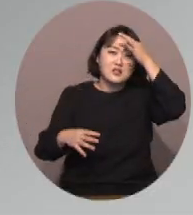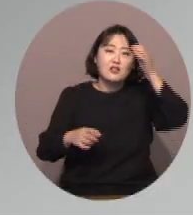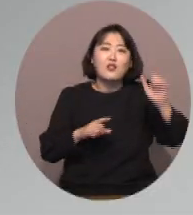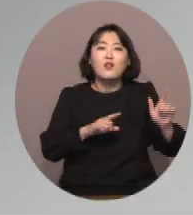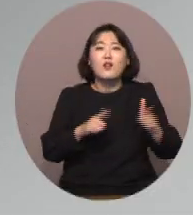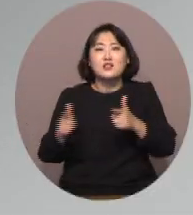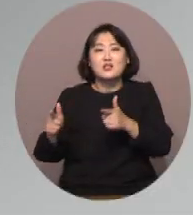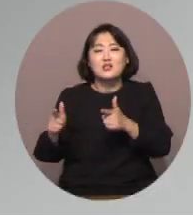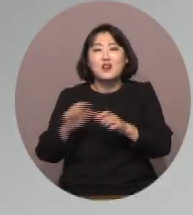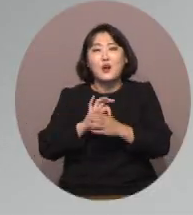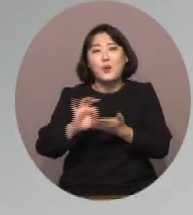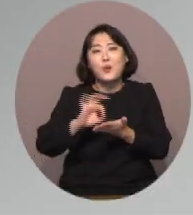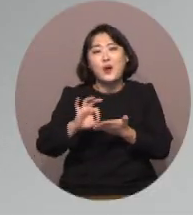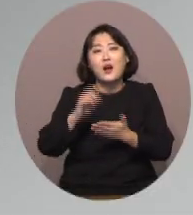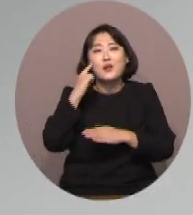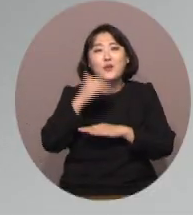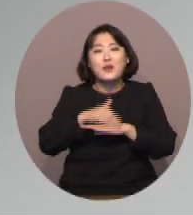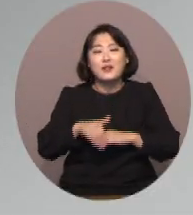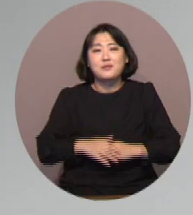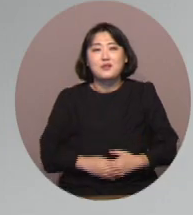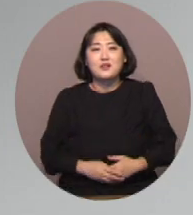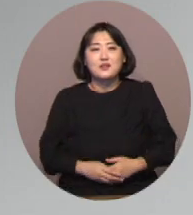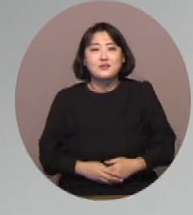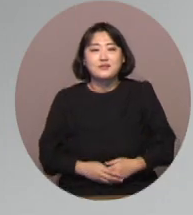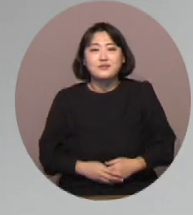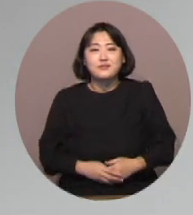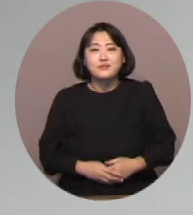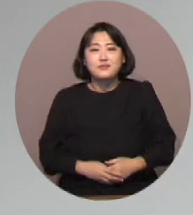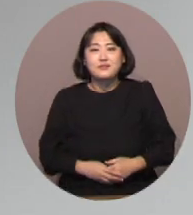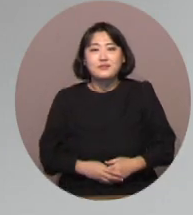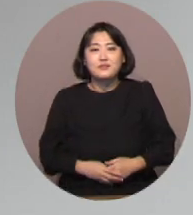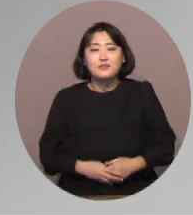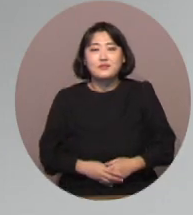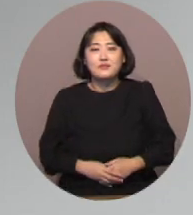선루프 등으로 광범위하게 활용될 전망입니다. MBC 뉴스 조형찬입니다.